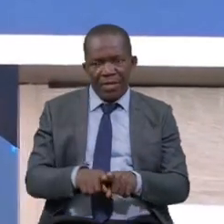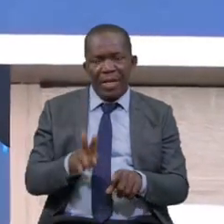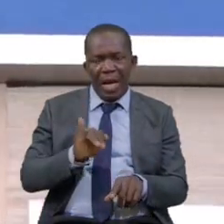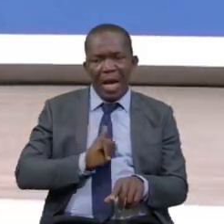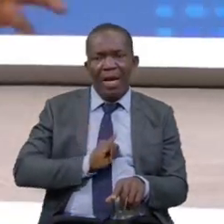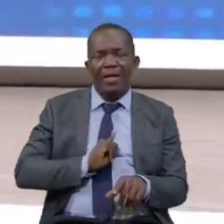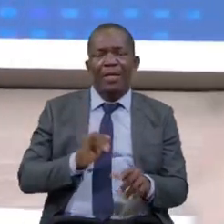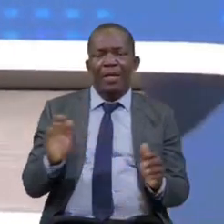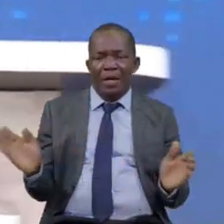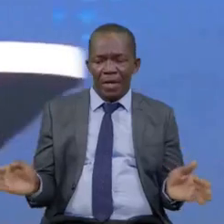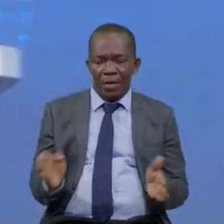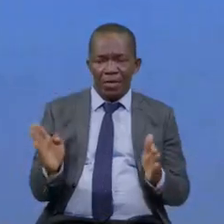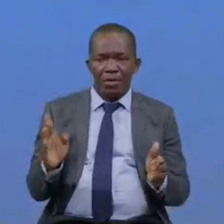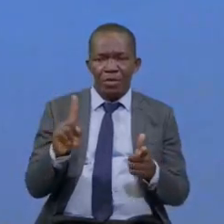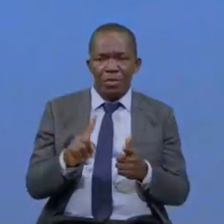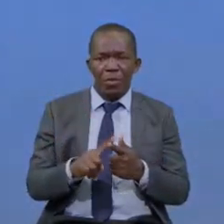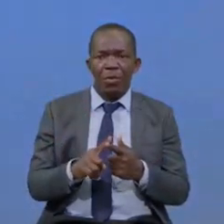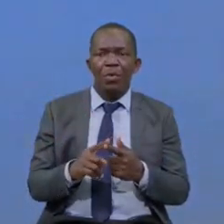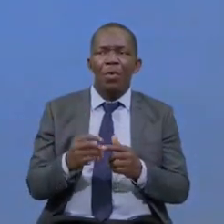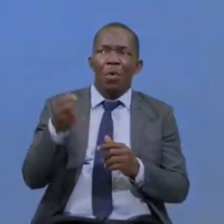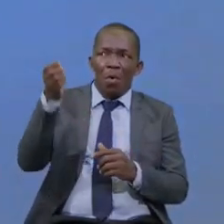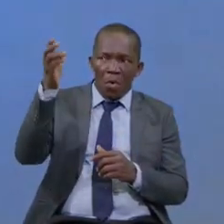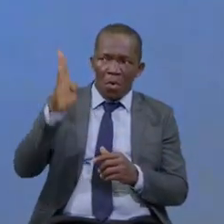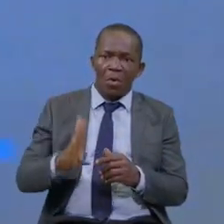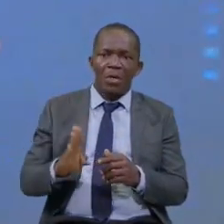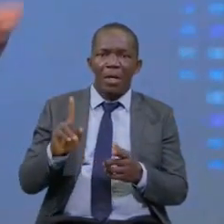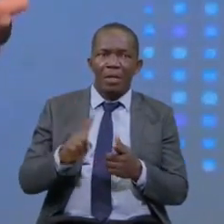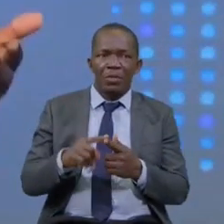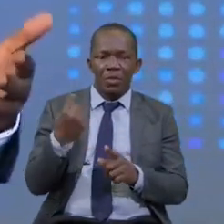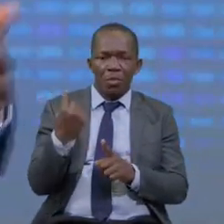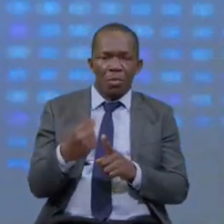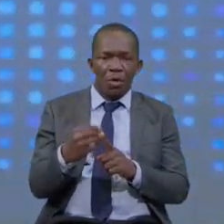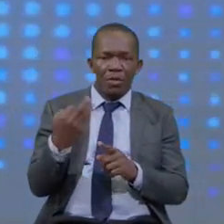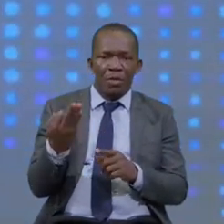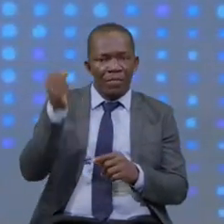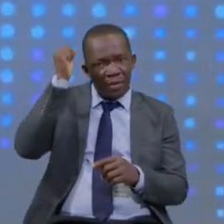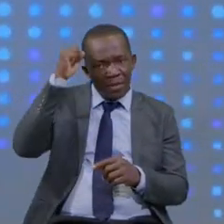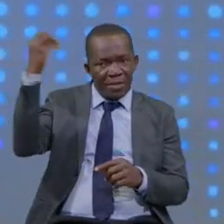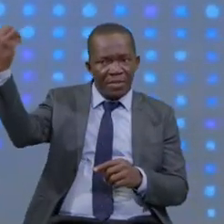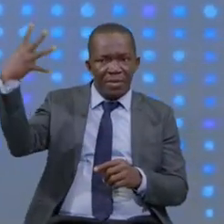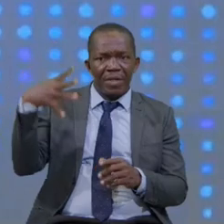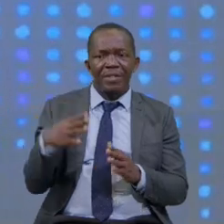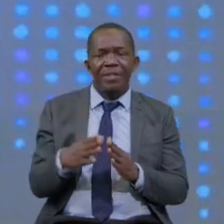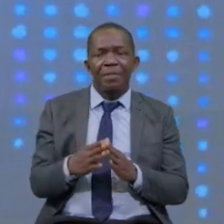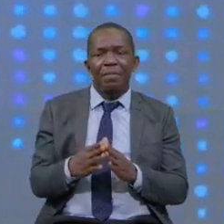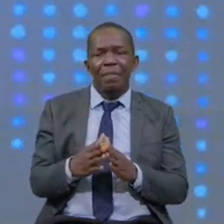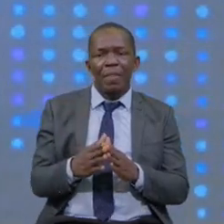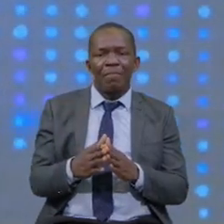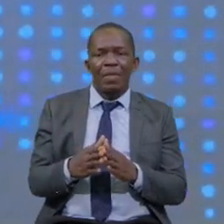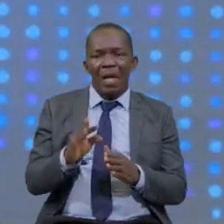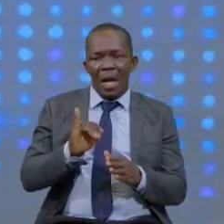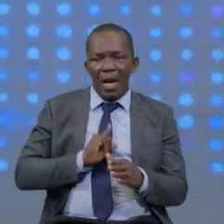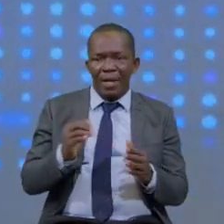Et maintenant, je vous recommande à Dieu et à la parole de sa grâce. Je vous recommande à Dieu. Je vous présente à Dieu. Je